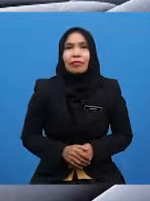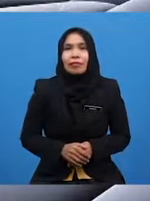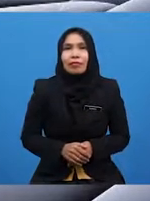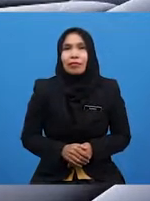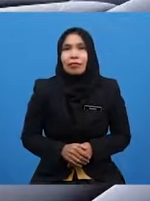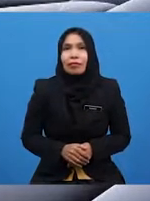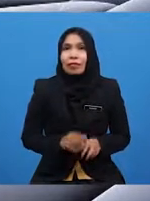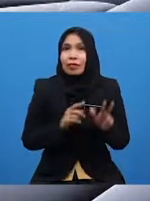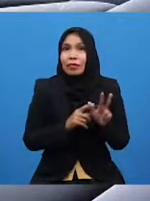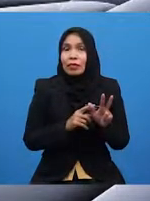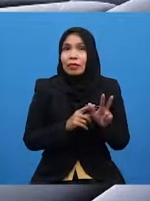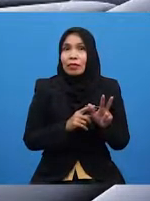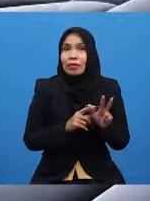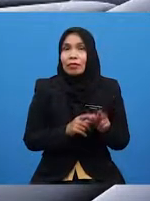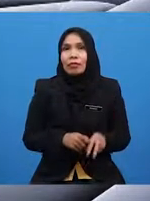Motif pilihan.